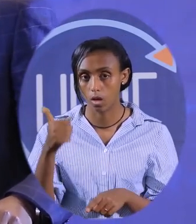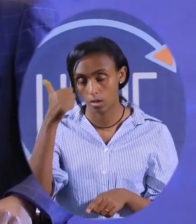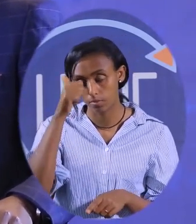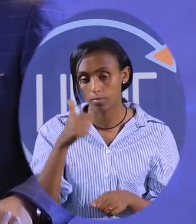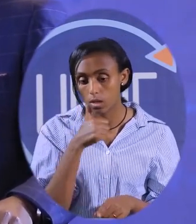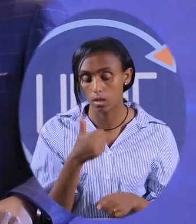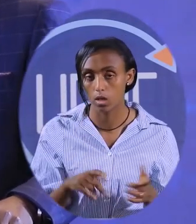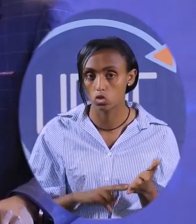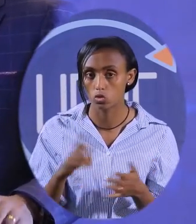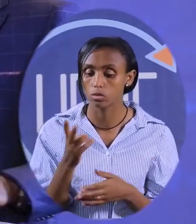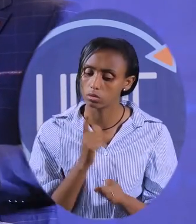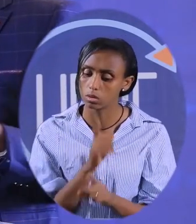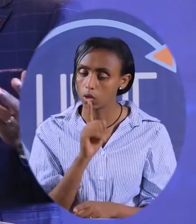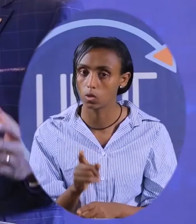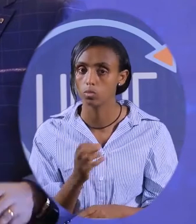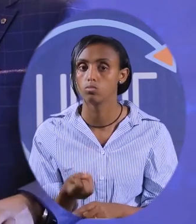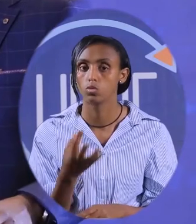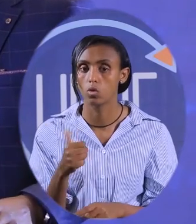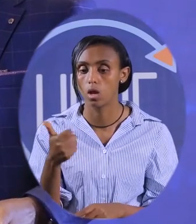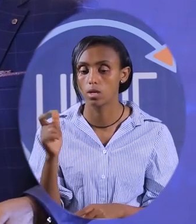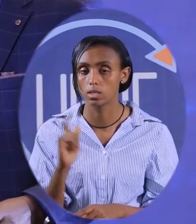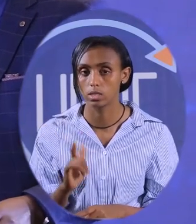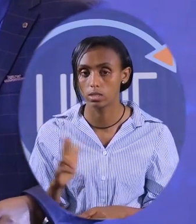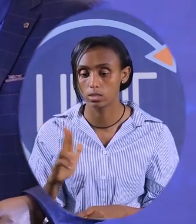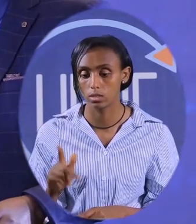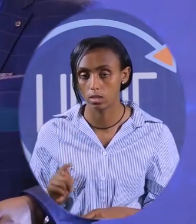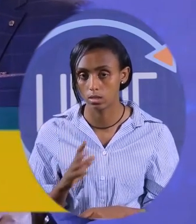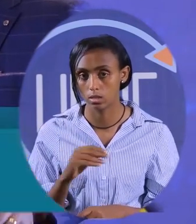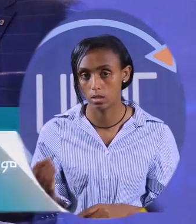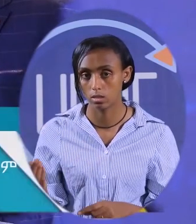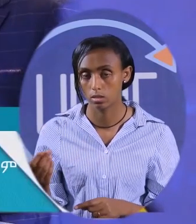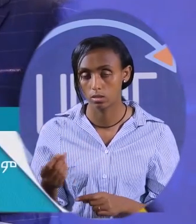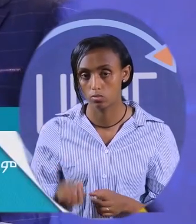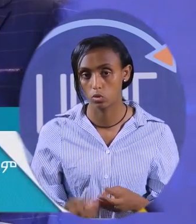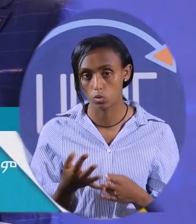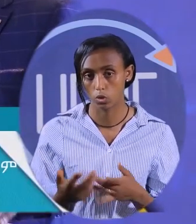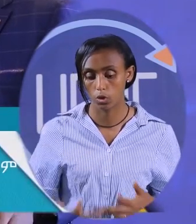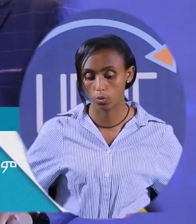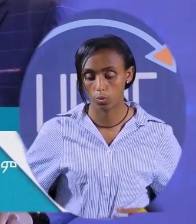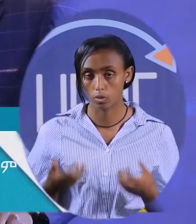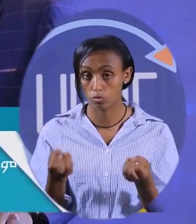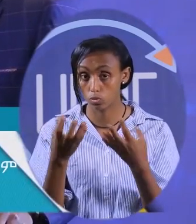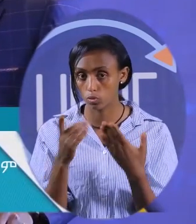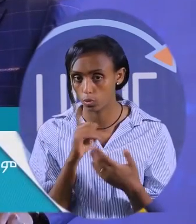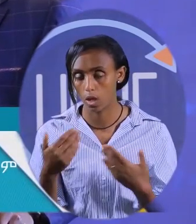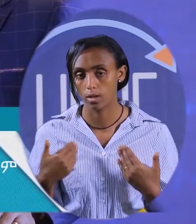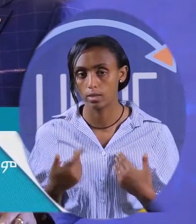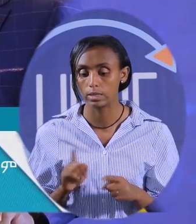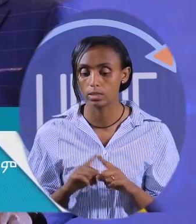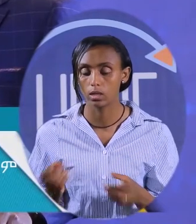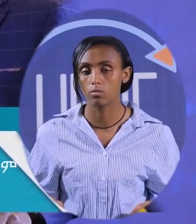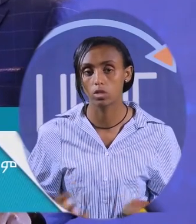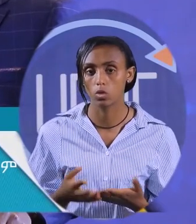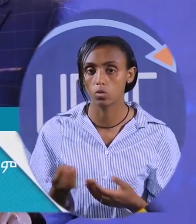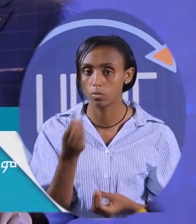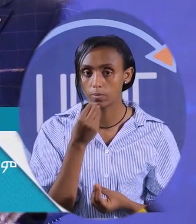ያነሱት ትክክል ነው በጣም ብዙ አዝርትና እንትኖች አሉ የብዛ ህይወት ዳይቨርሲቲው በጣም ትልቅ ነው ግን